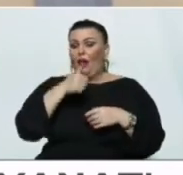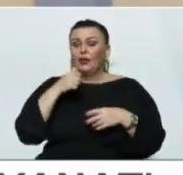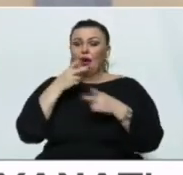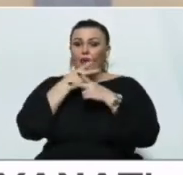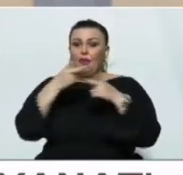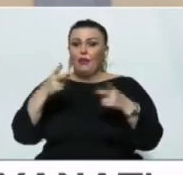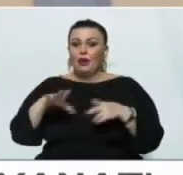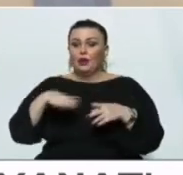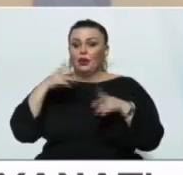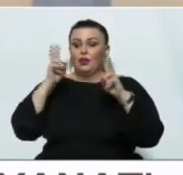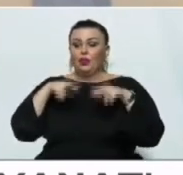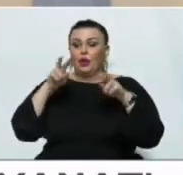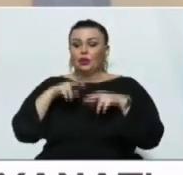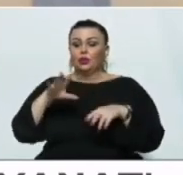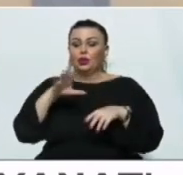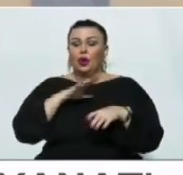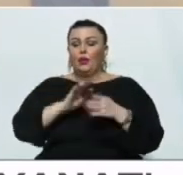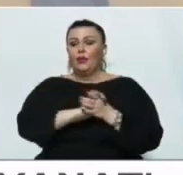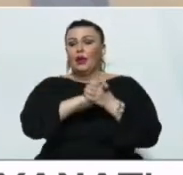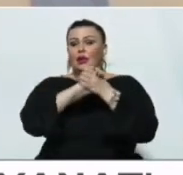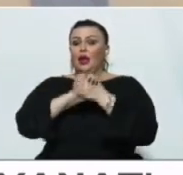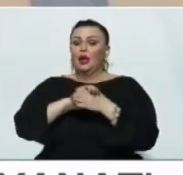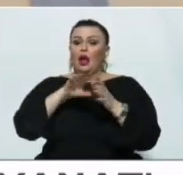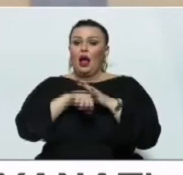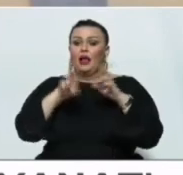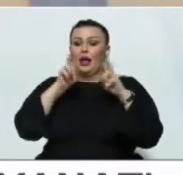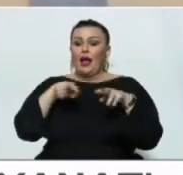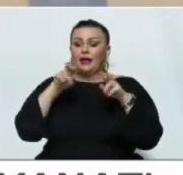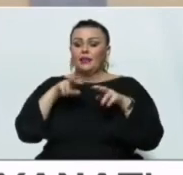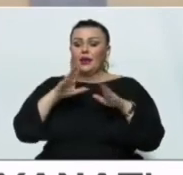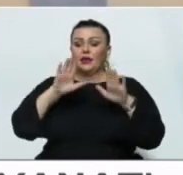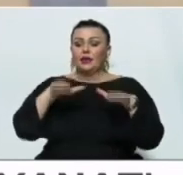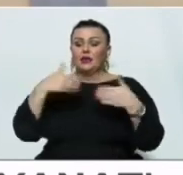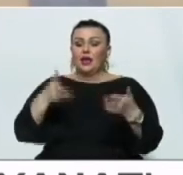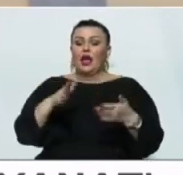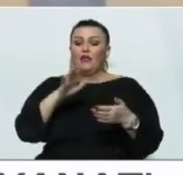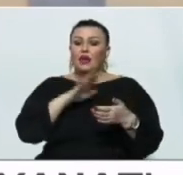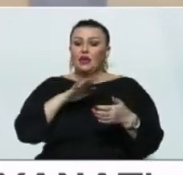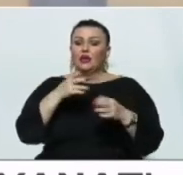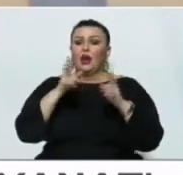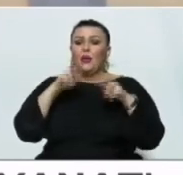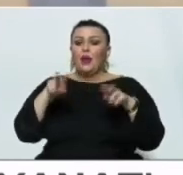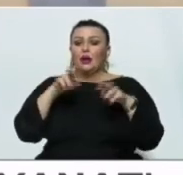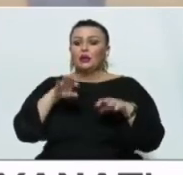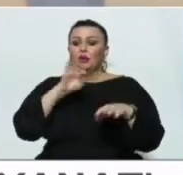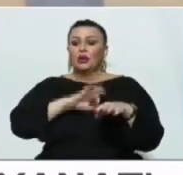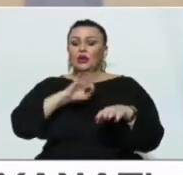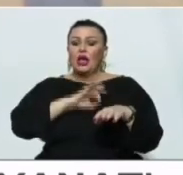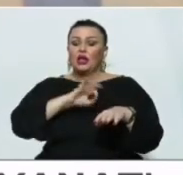keçiririk, monitoring keçiririk. Bu prosesə biz beynəlxalq ekspertləri də dəvət edirik təbii ki və monitoringin